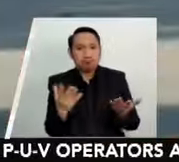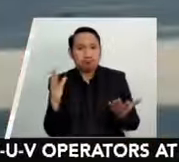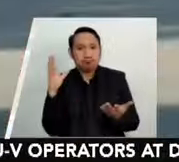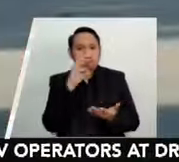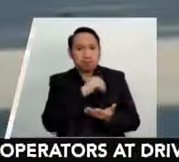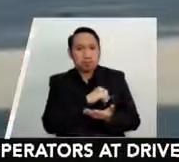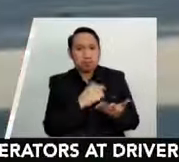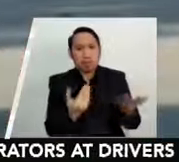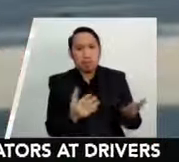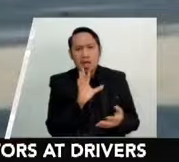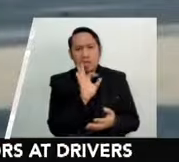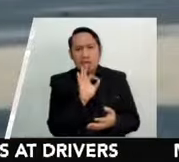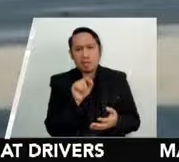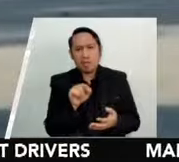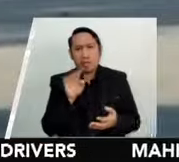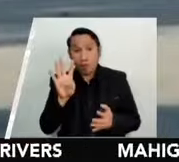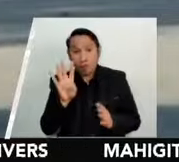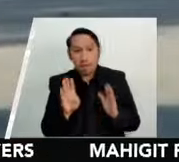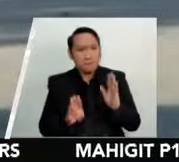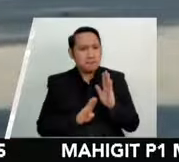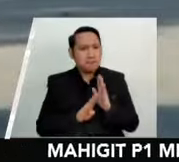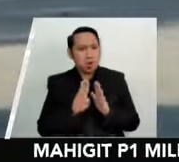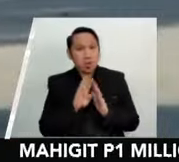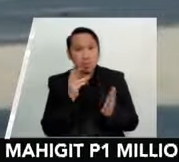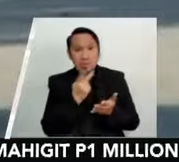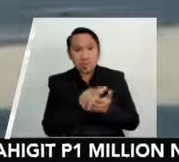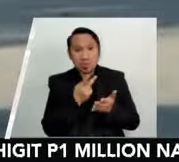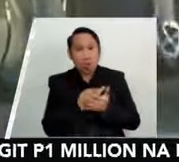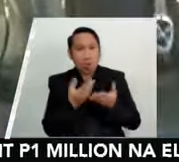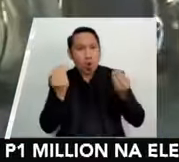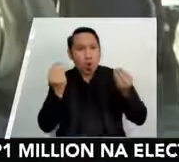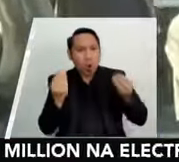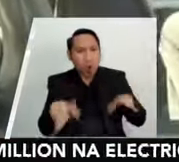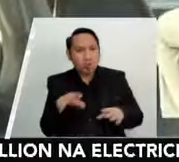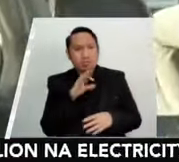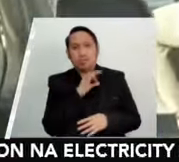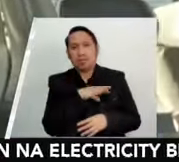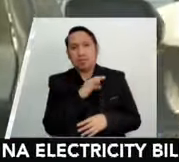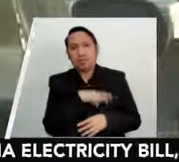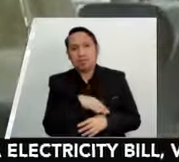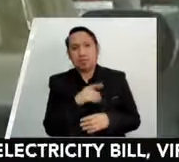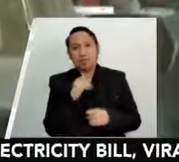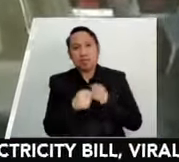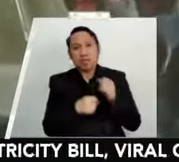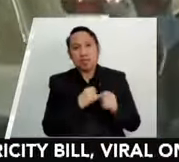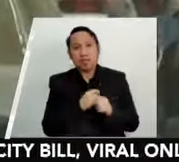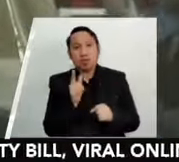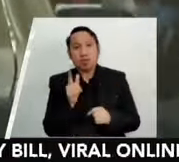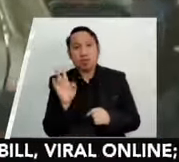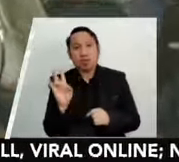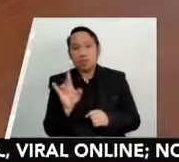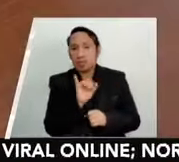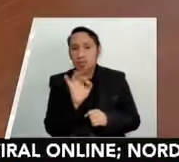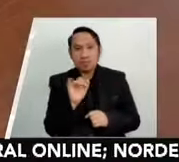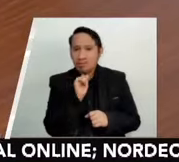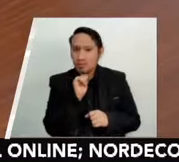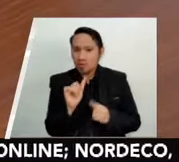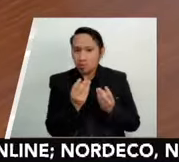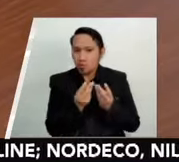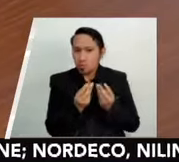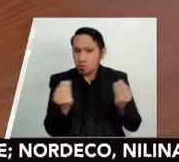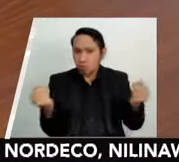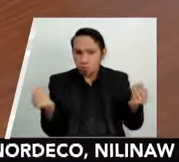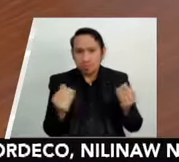9.4 billion pesos araw-araw ang bansa pagdating ng 2027 kung hindi susolusyonan ng trapiko. Sabi